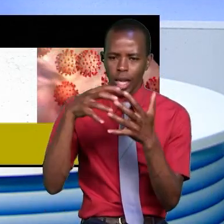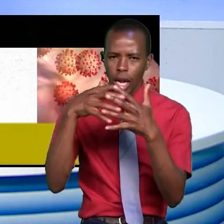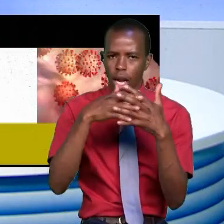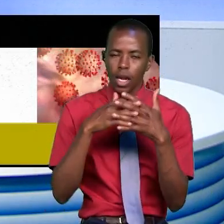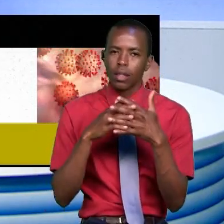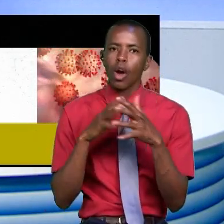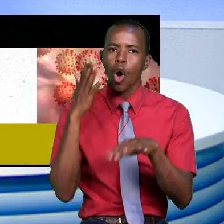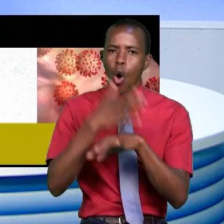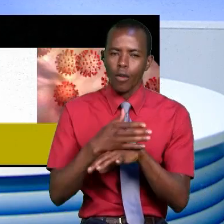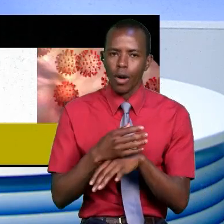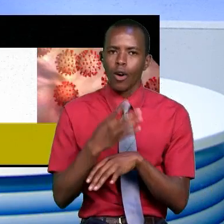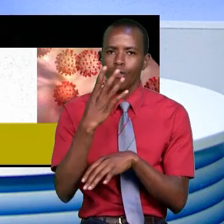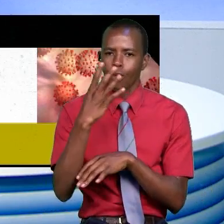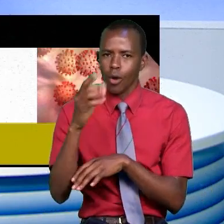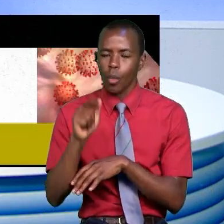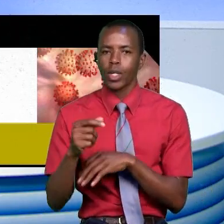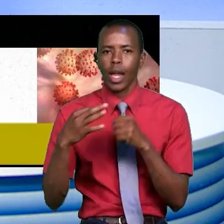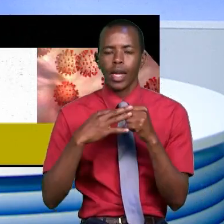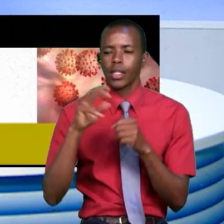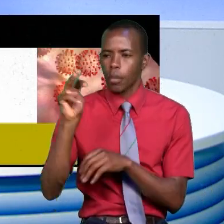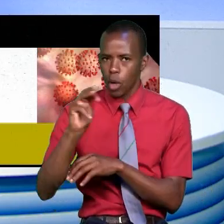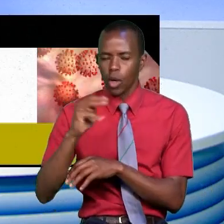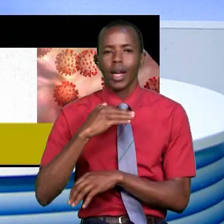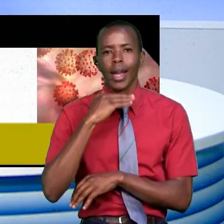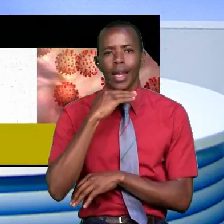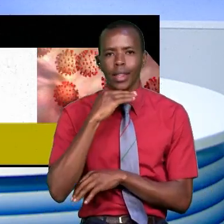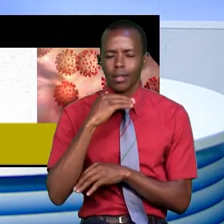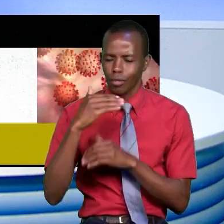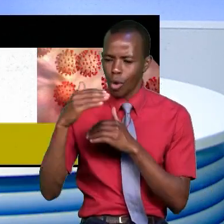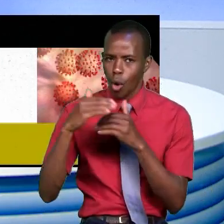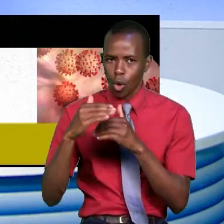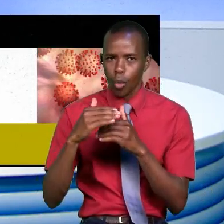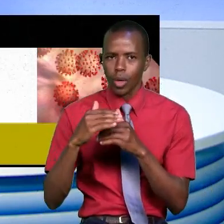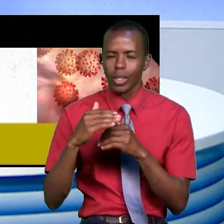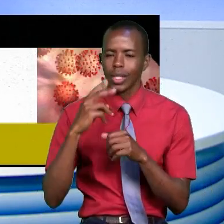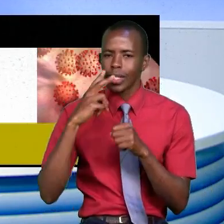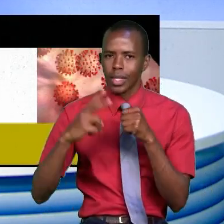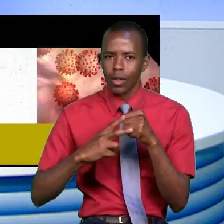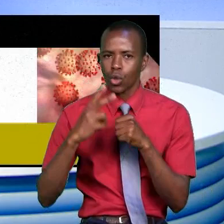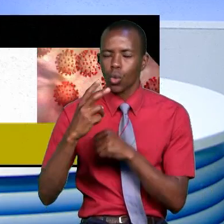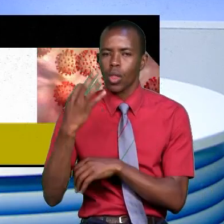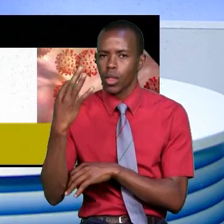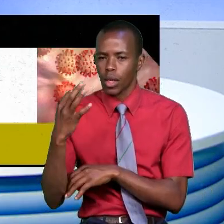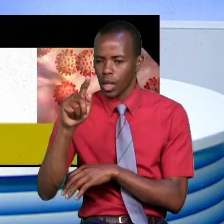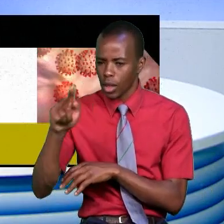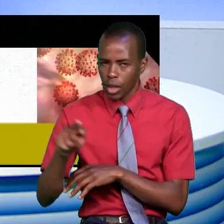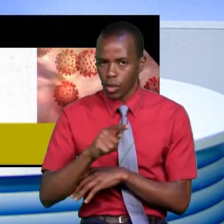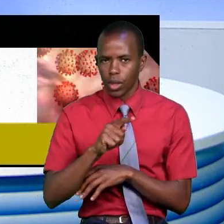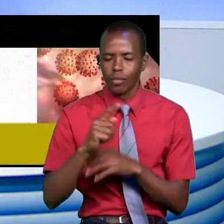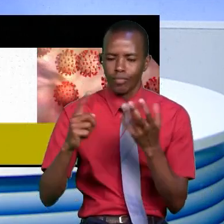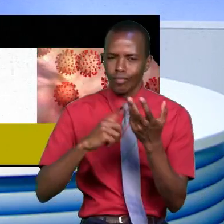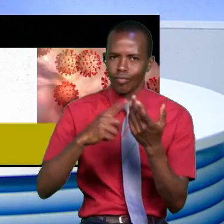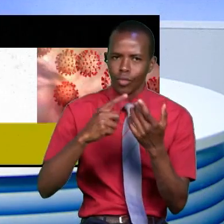vimefikia zaidi ya milioni 44.8 huku vifo vikiwa takriban 700,023. Hii ni kulingana na